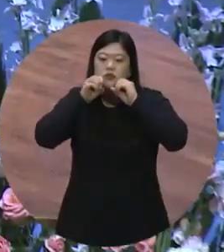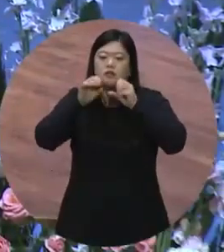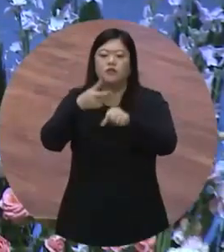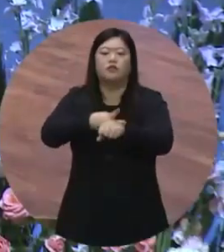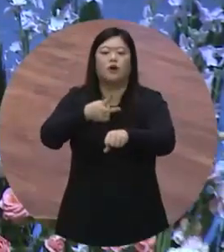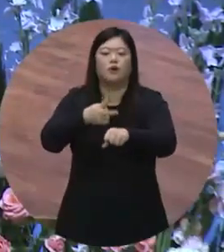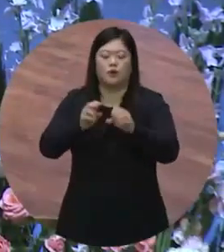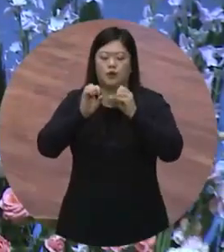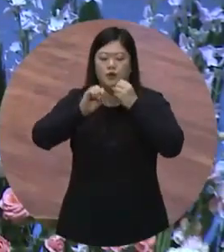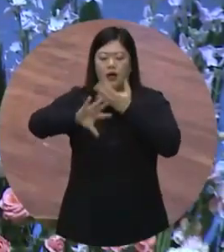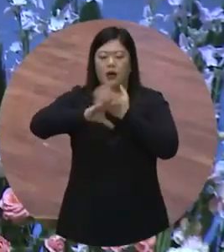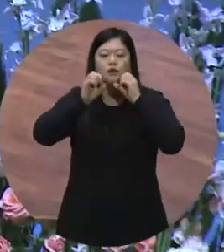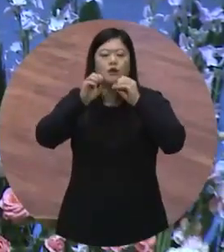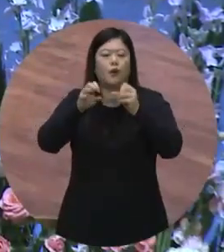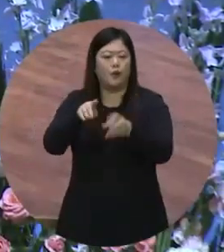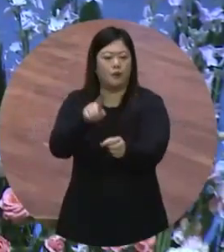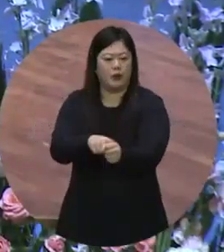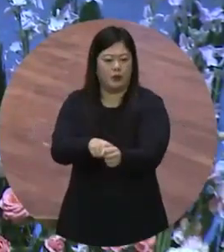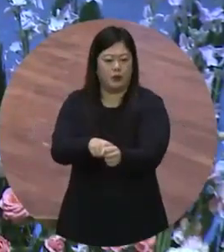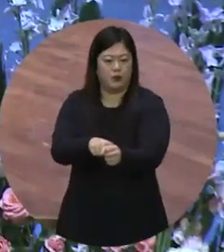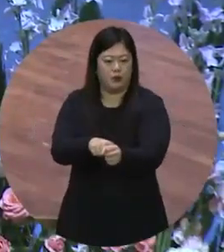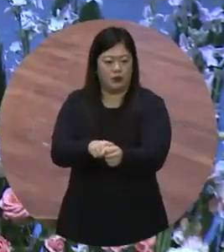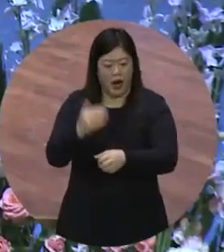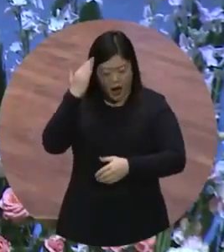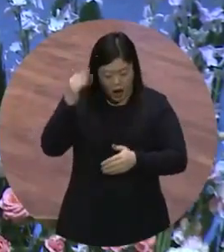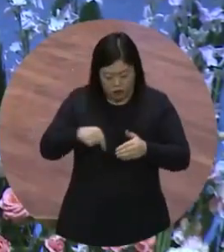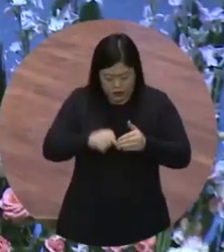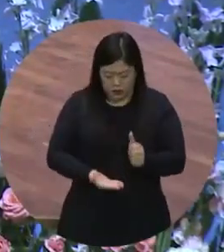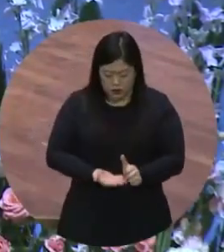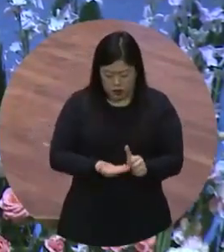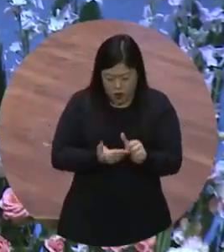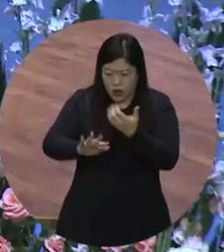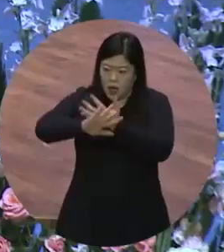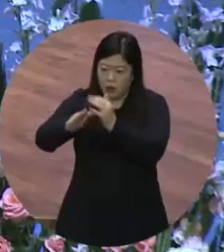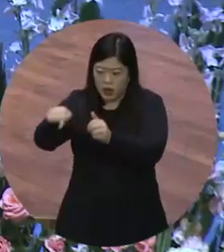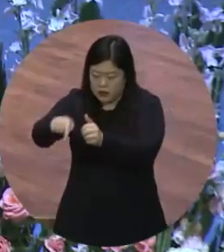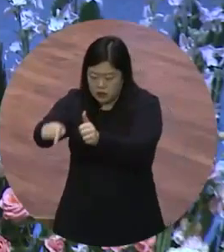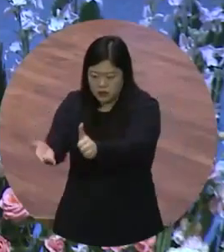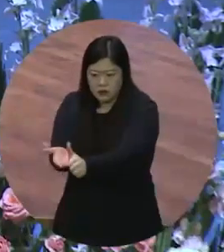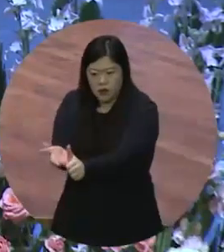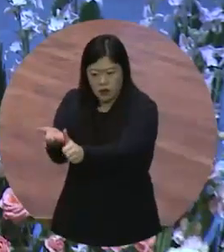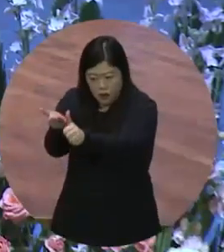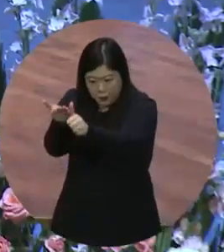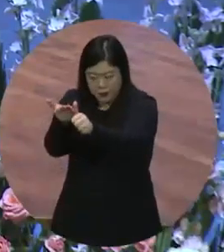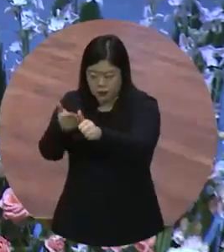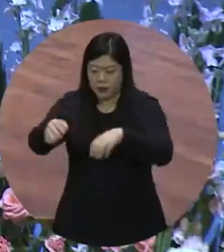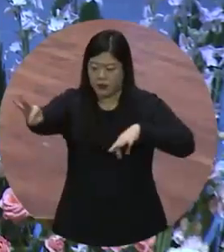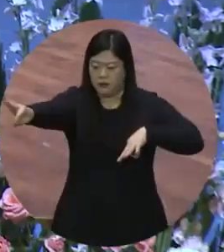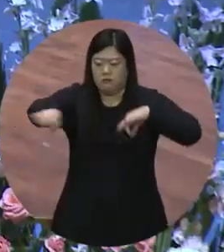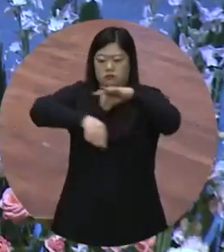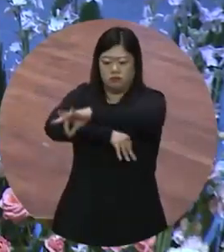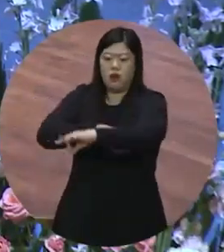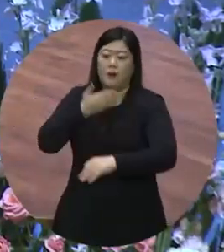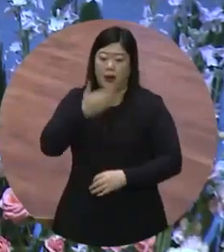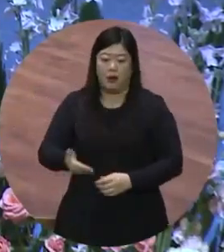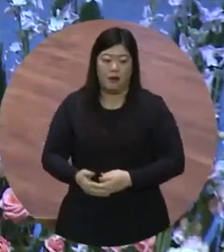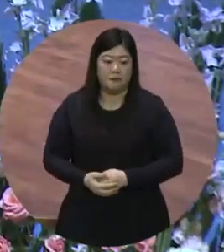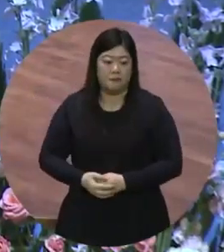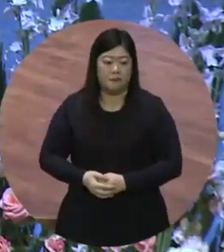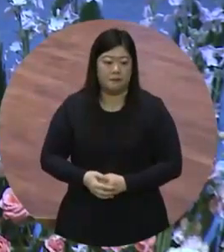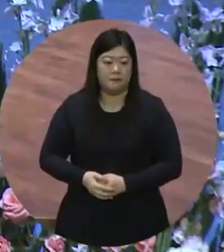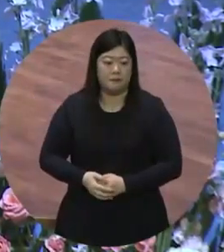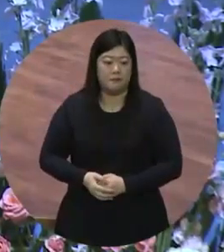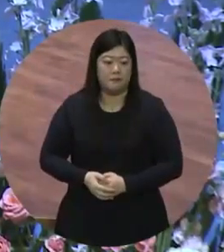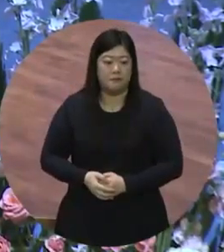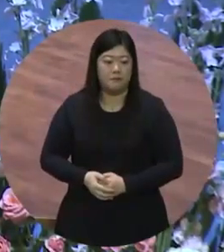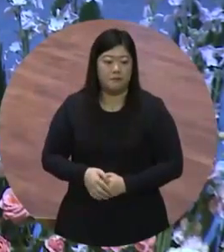거예요. 아멘. 내가 존재하는 이유가 선교라니까요. 그래서 교회 우리는 역파송하는 전략을 그렇게